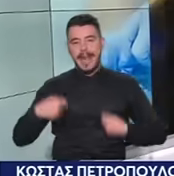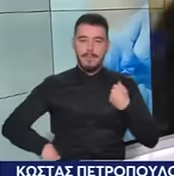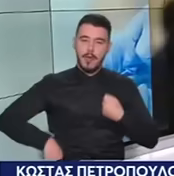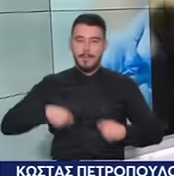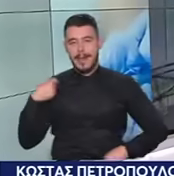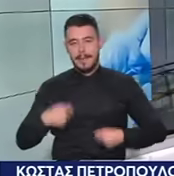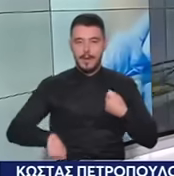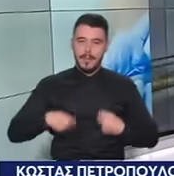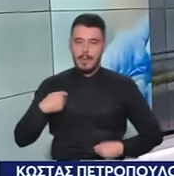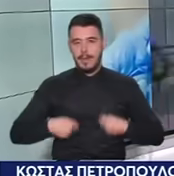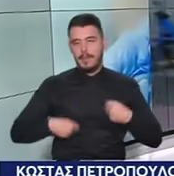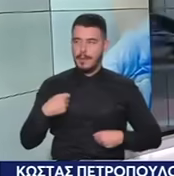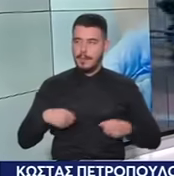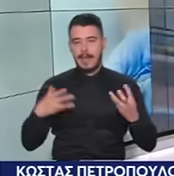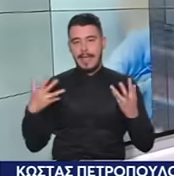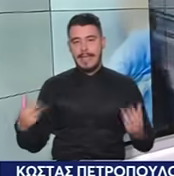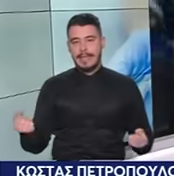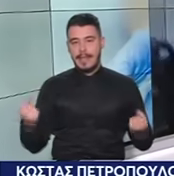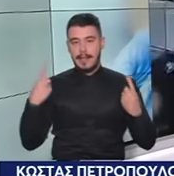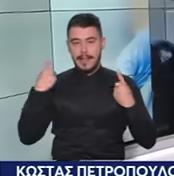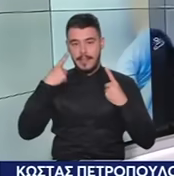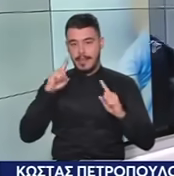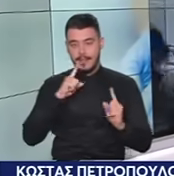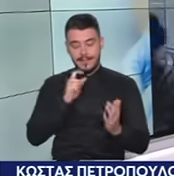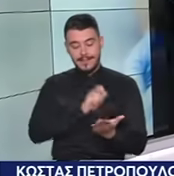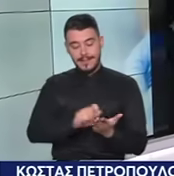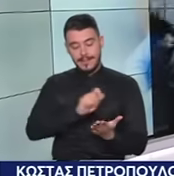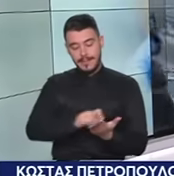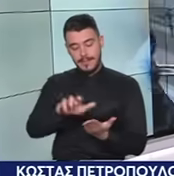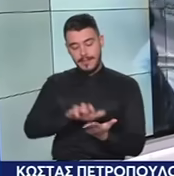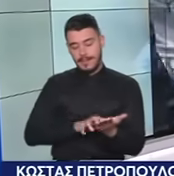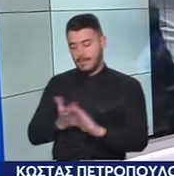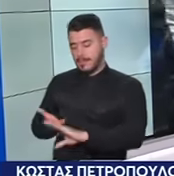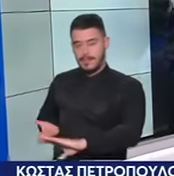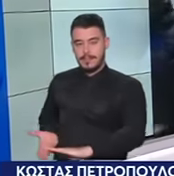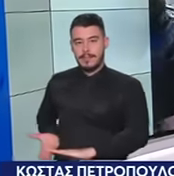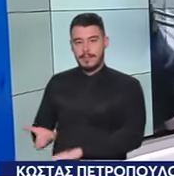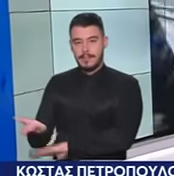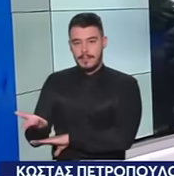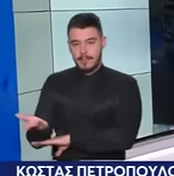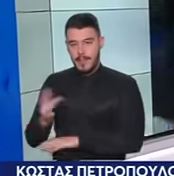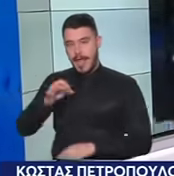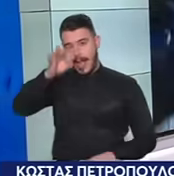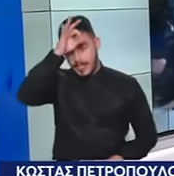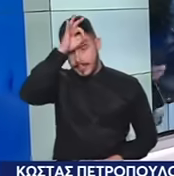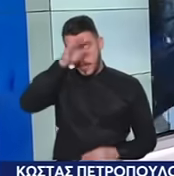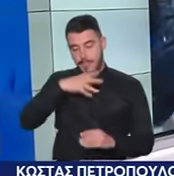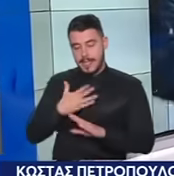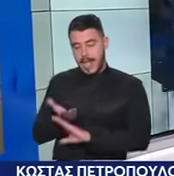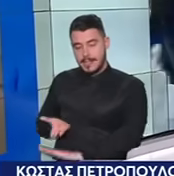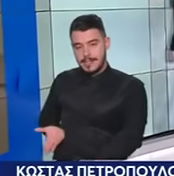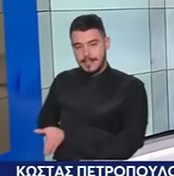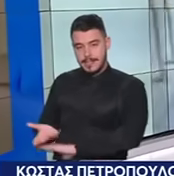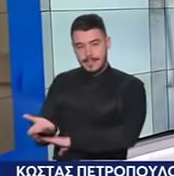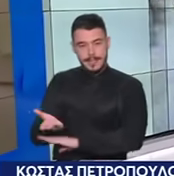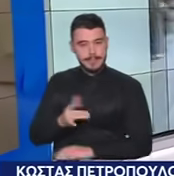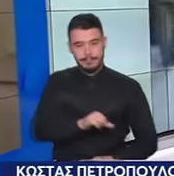Υπήρχαν στην περιραίουσα ατμόσφαιρα. Γραπτές καταγγελίες δεν είχαν κατατεθεί ποτέ. Οπότε δεν μπορούσε κανένας να μιλήσει